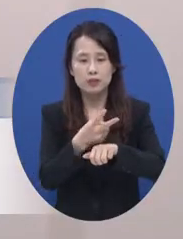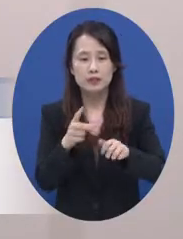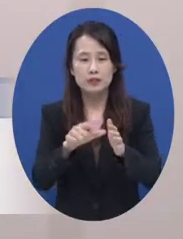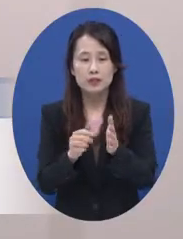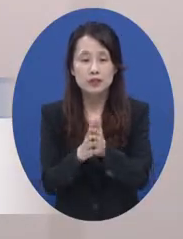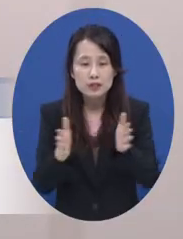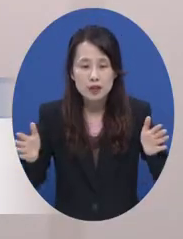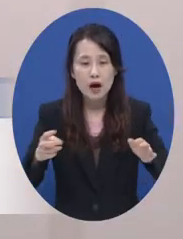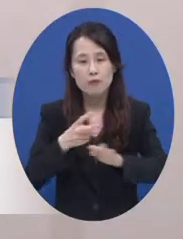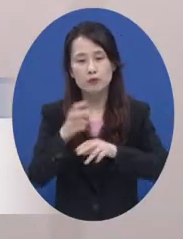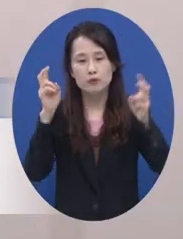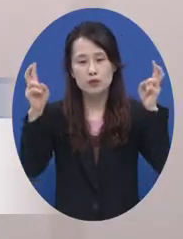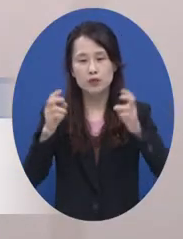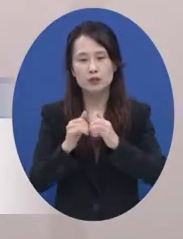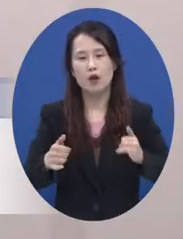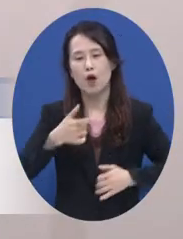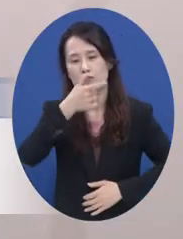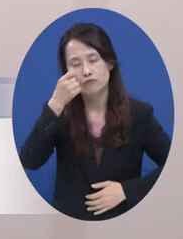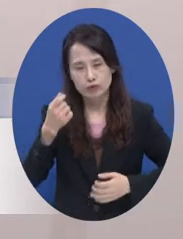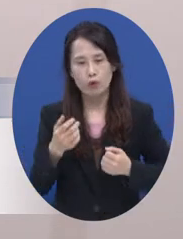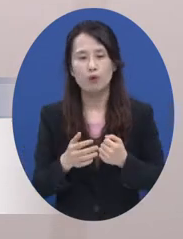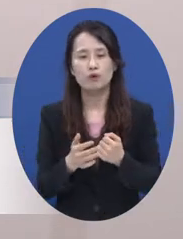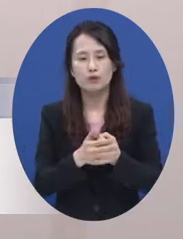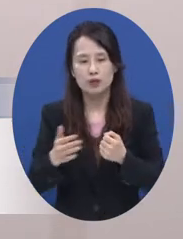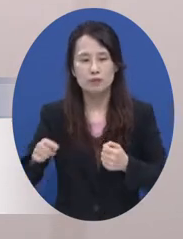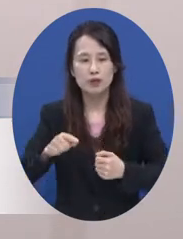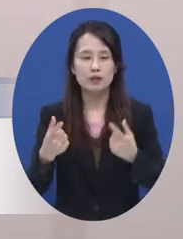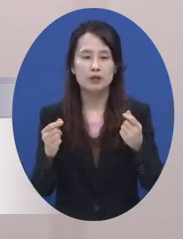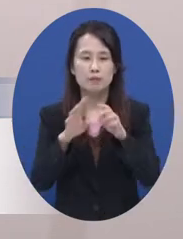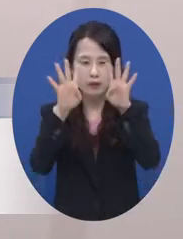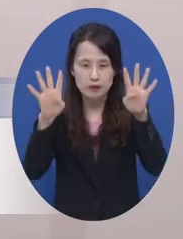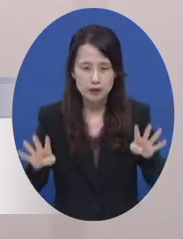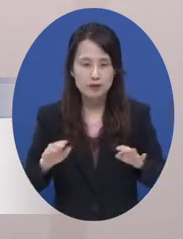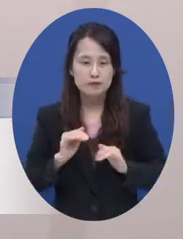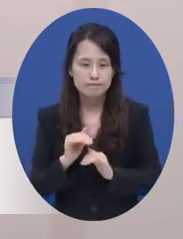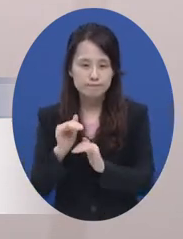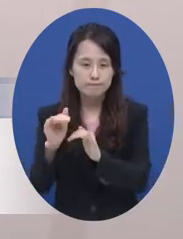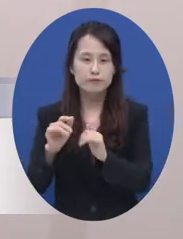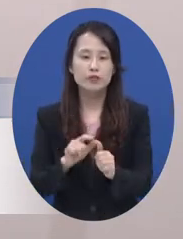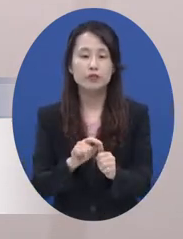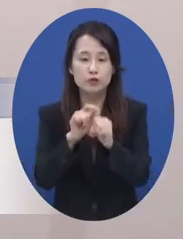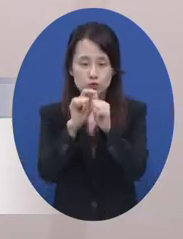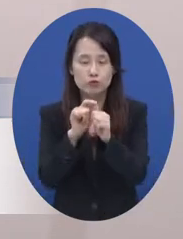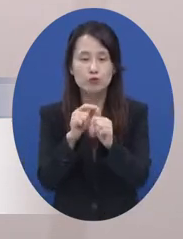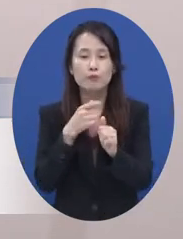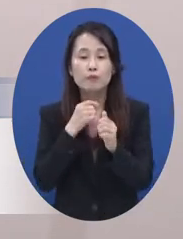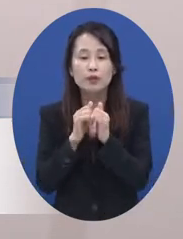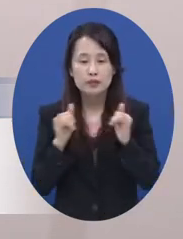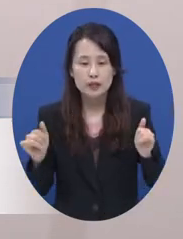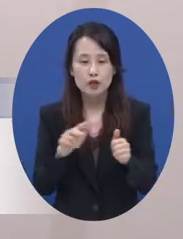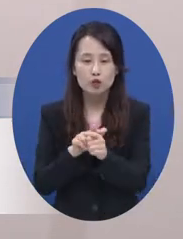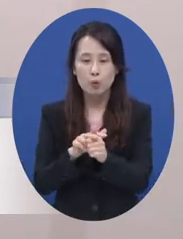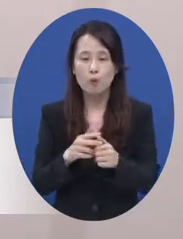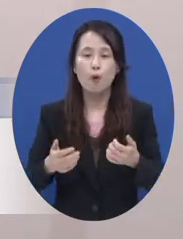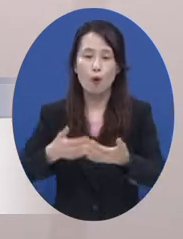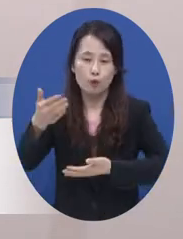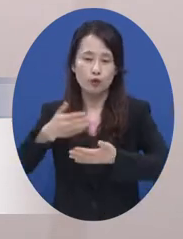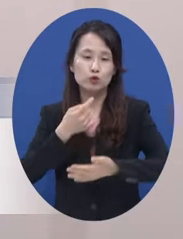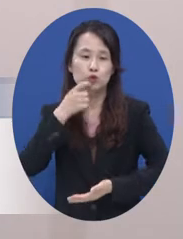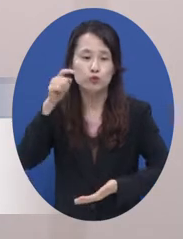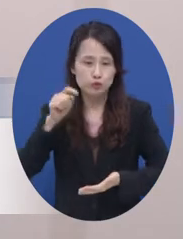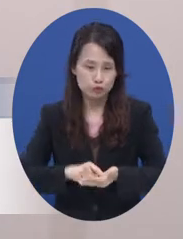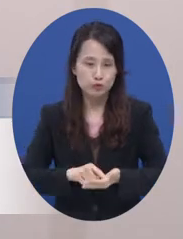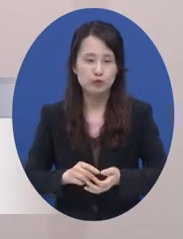생각하게 되면서 버스 업체 서현역 2번 생각했는데 이런 이제 박람회 를 진행하게 되며 는 태용 하신분들도 정보를